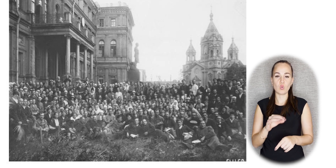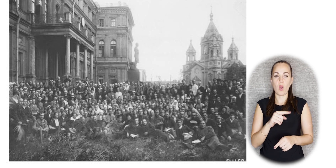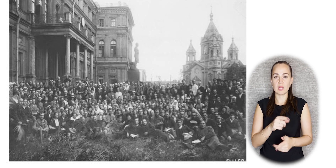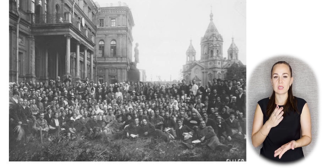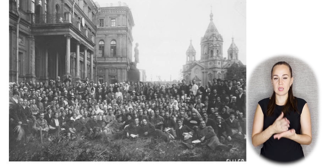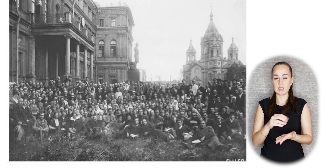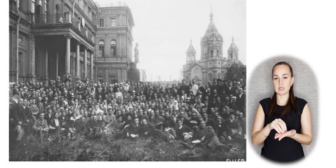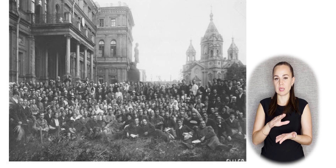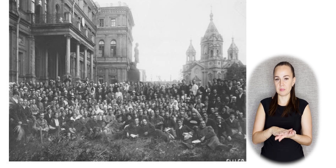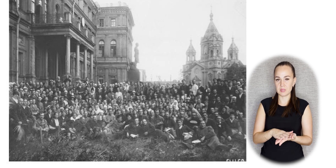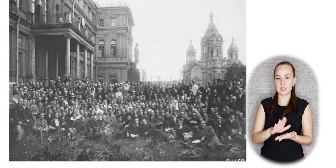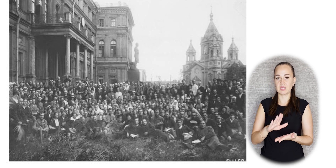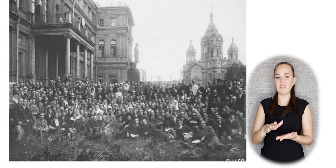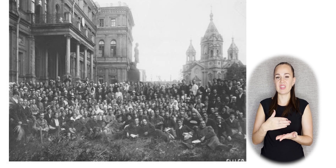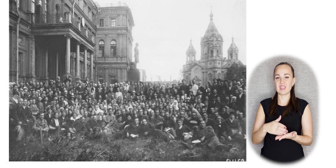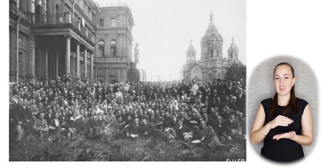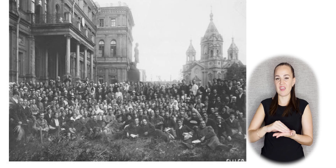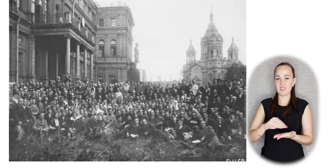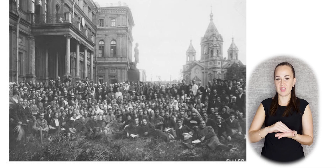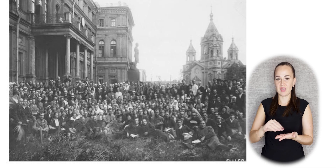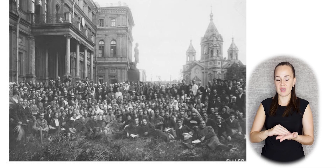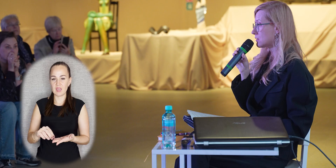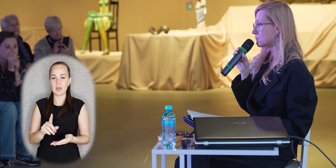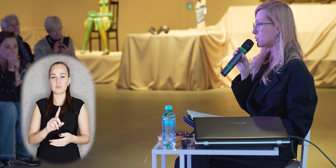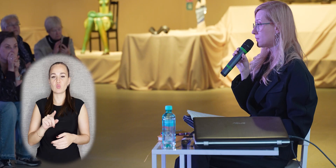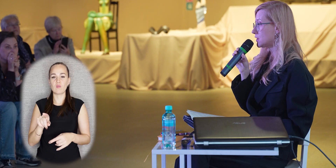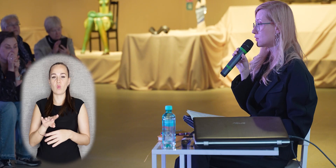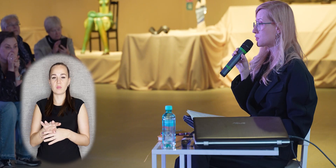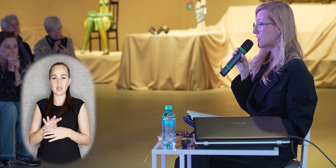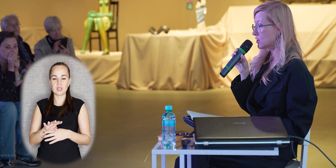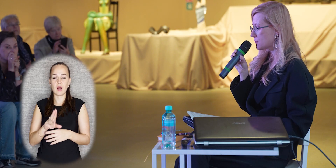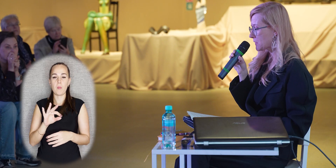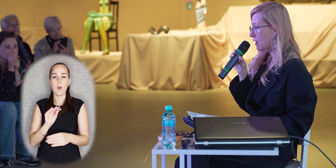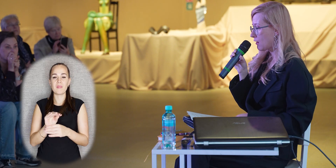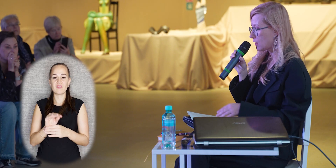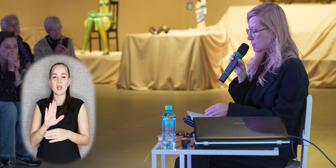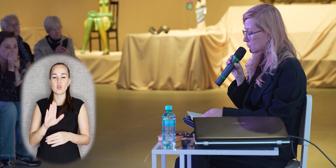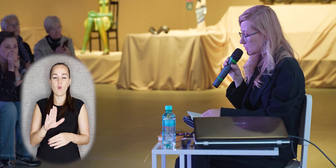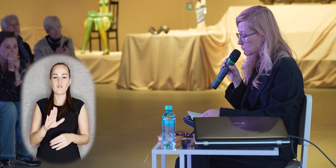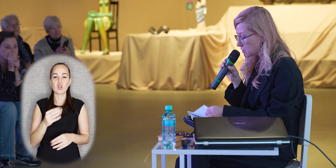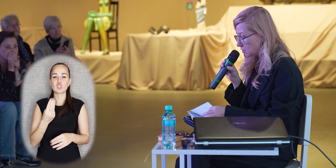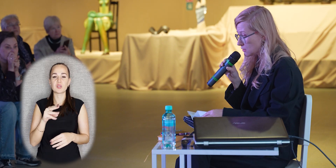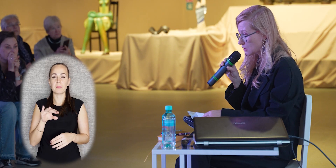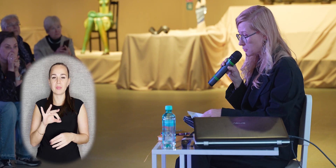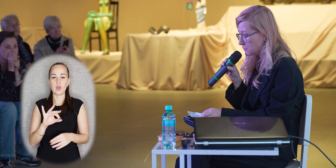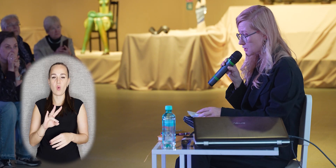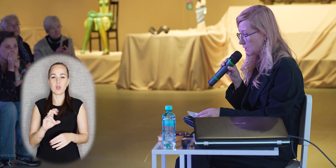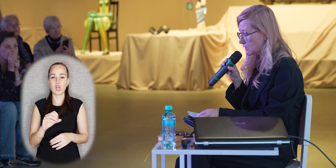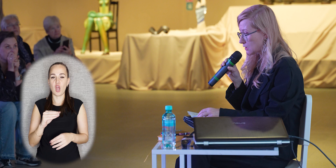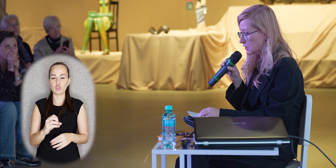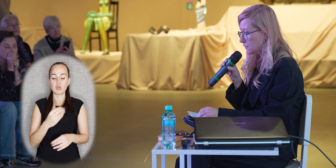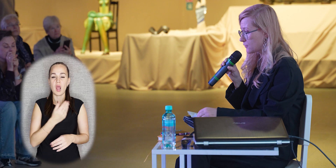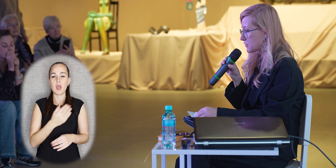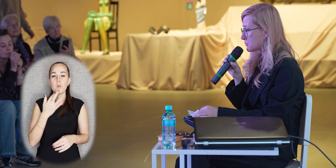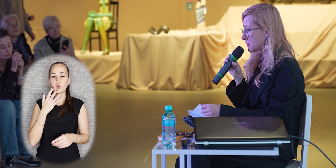дневнике Филонова, например, о том, что Блоха расстреляли по обвинению в шпионаже. Наш музей сделал запрос в